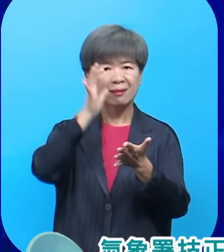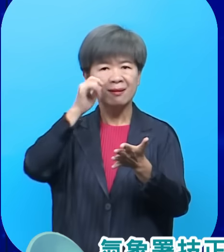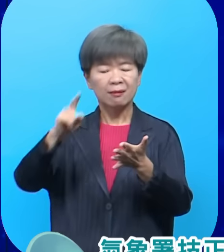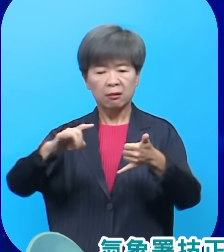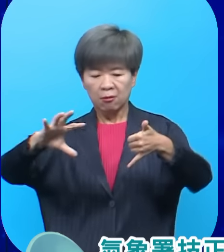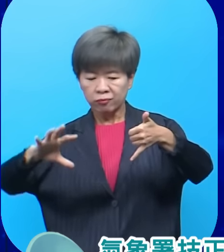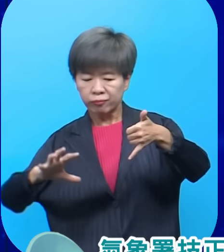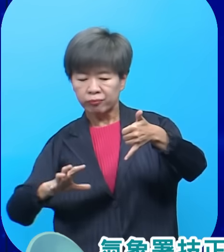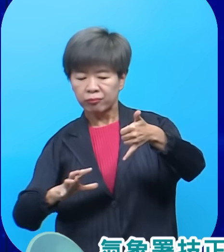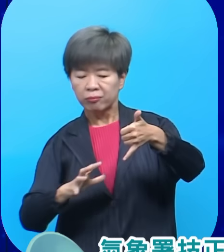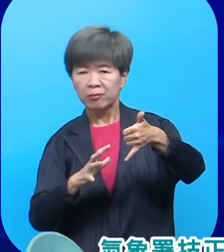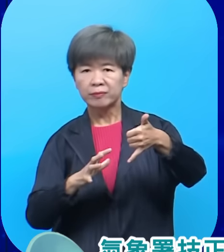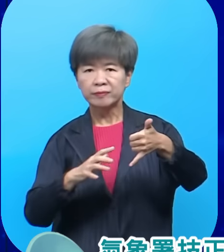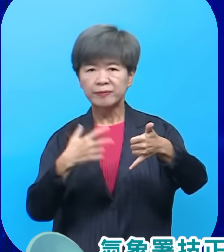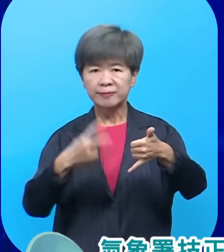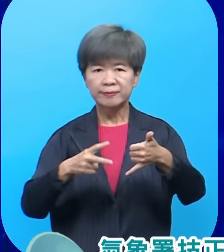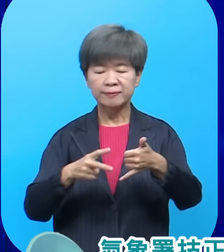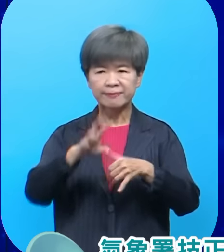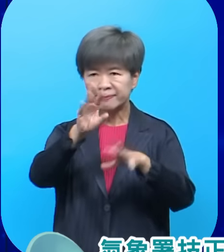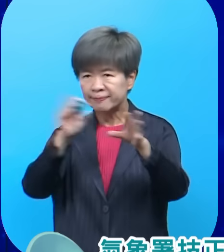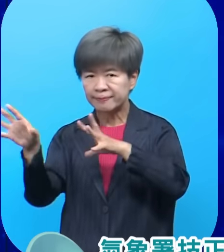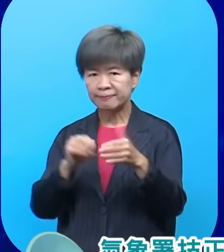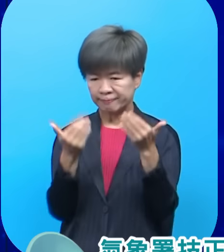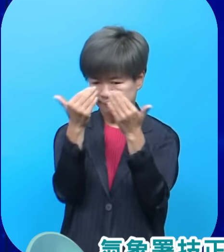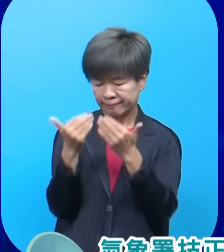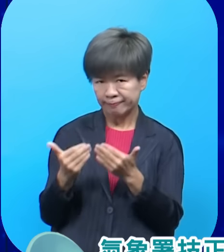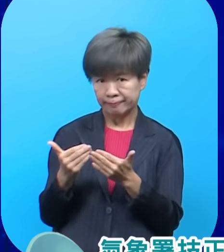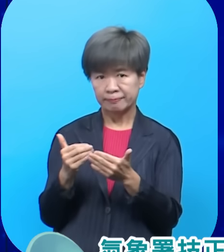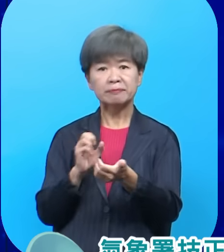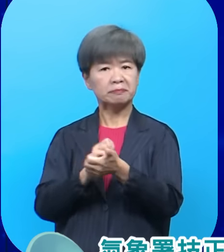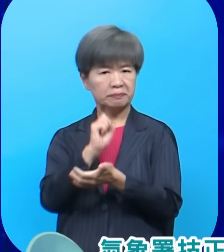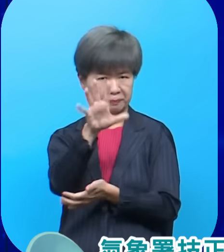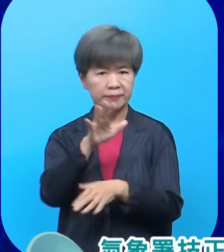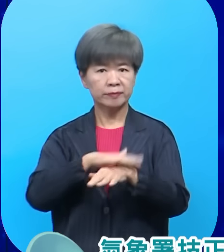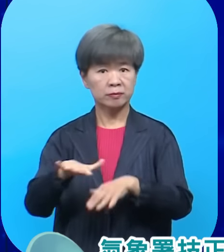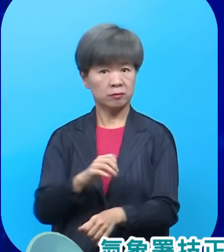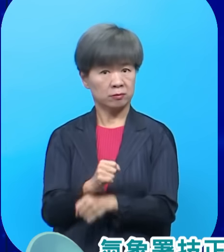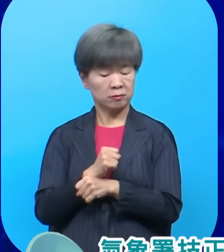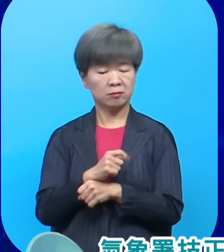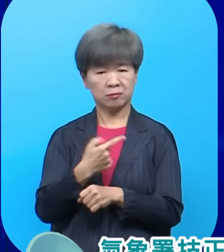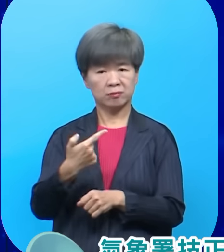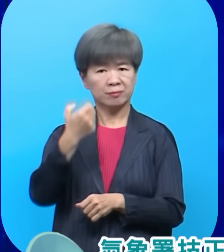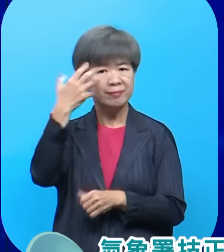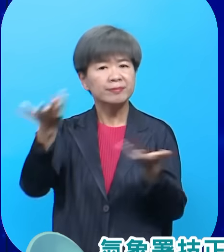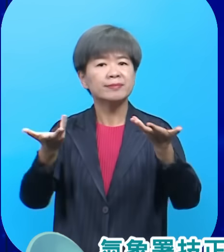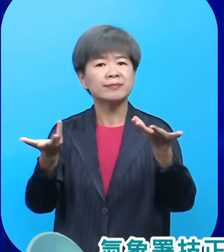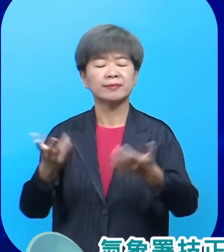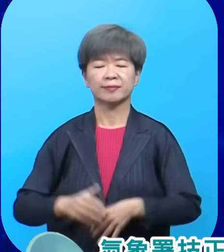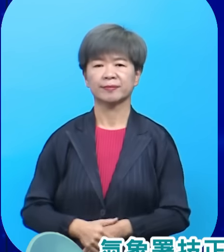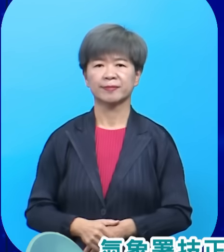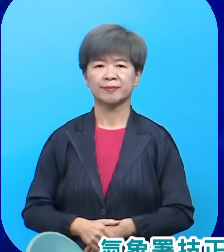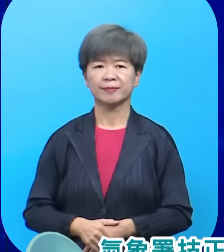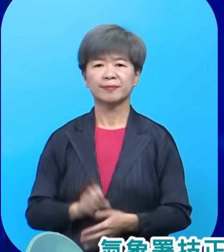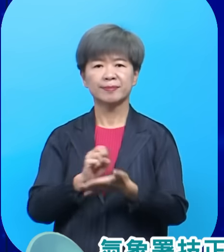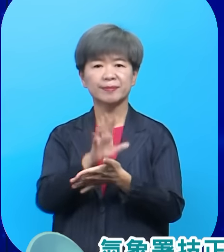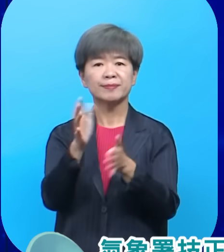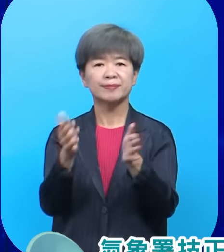状况，还有我们所参考的所有台风指引资料，我们会来做判断，也提醒大家随时留意我们最新的预报。以上是这节最新的台